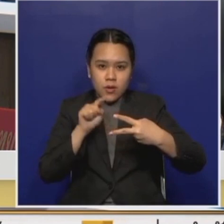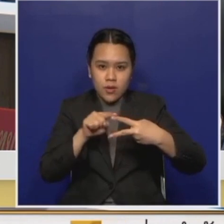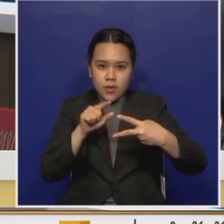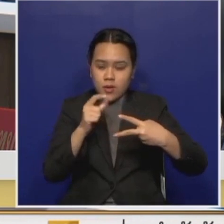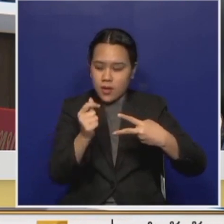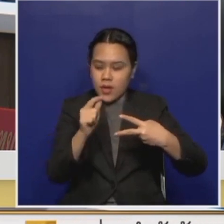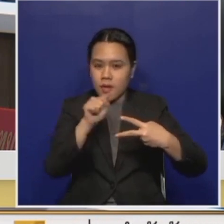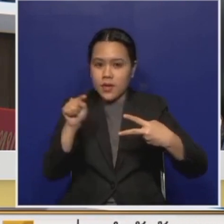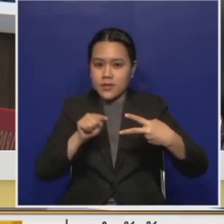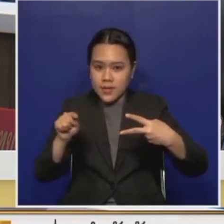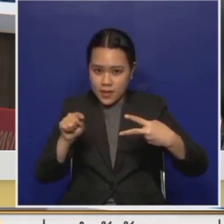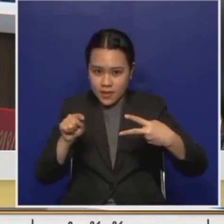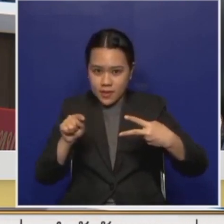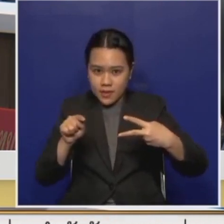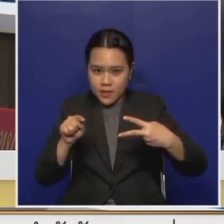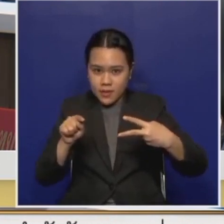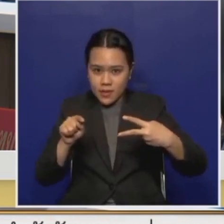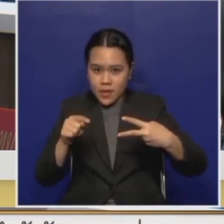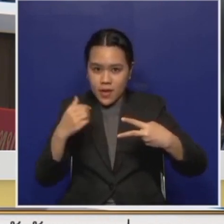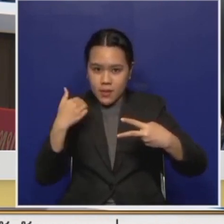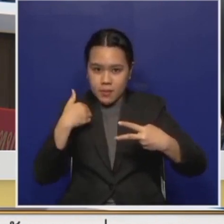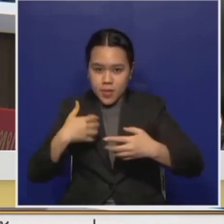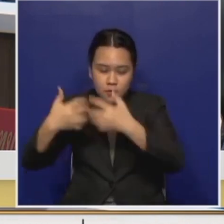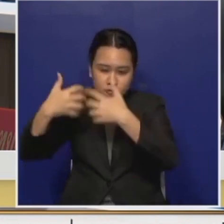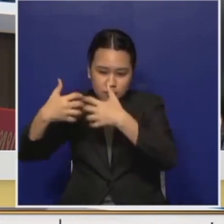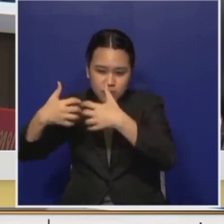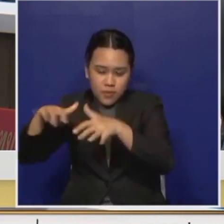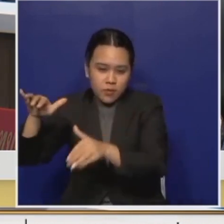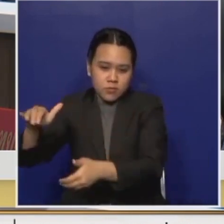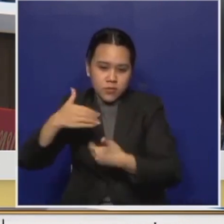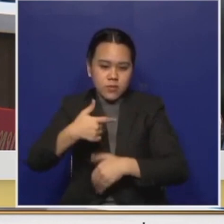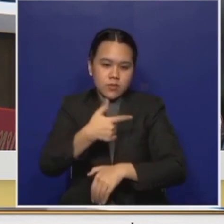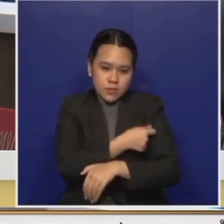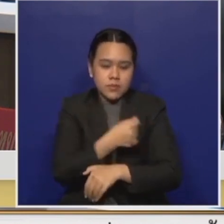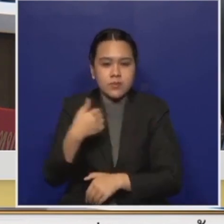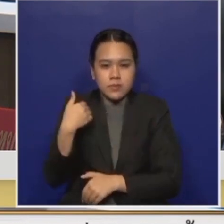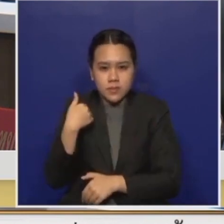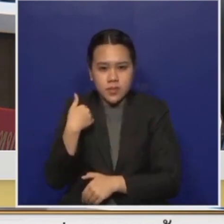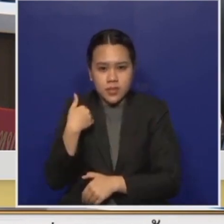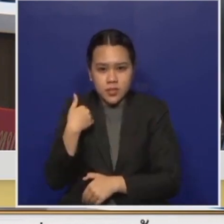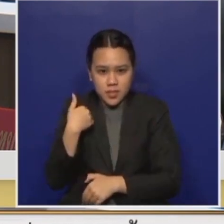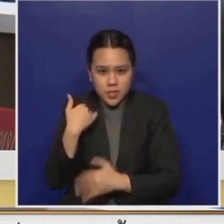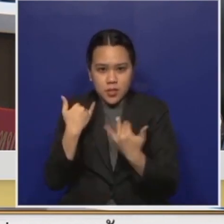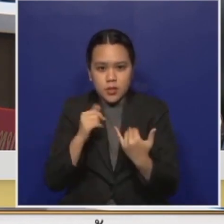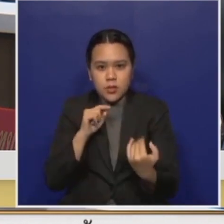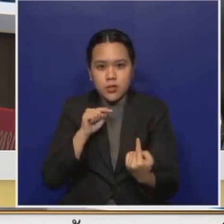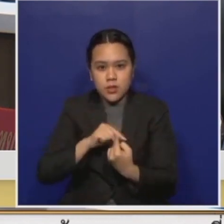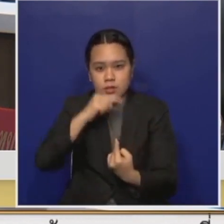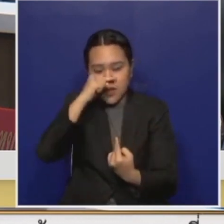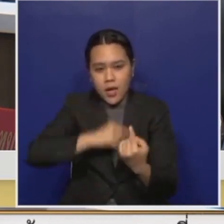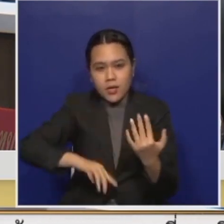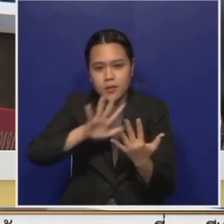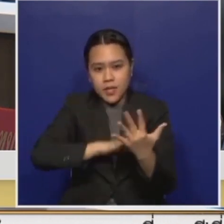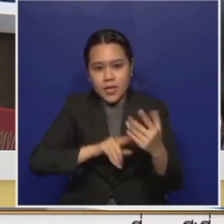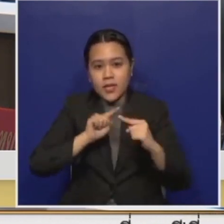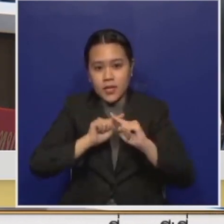ที่ท่านได้พูดถึงใสภายเองนี้ที่จะผลิตแล้วกมีโอกาฉีด บอกว่าอยู่ในเมองไทยหงแต่ยี่ห้อ